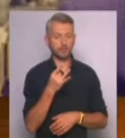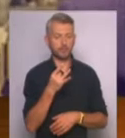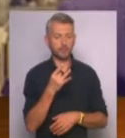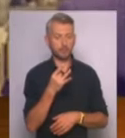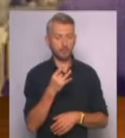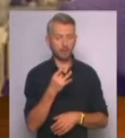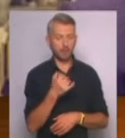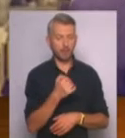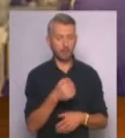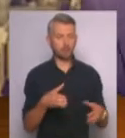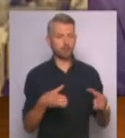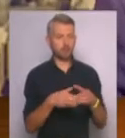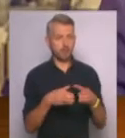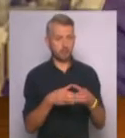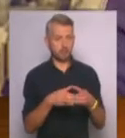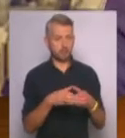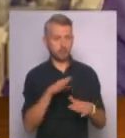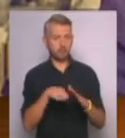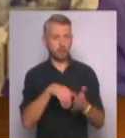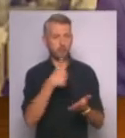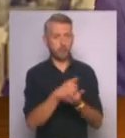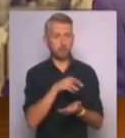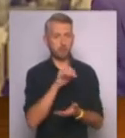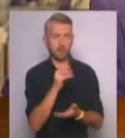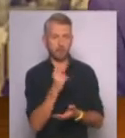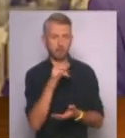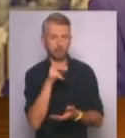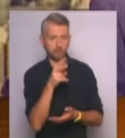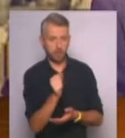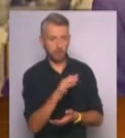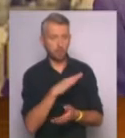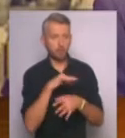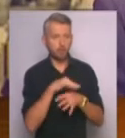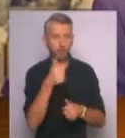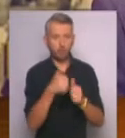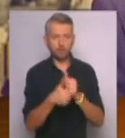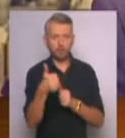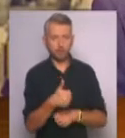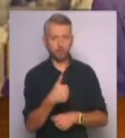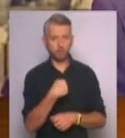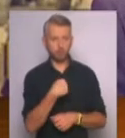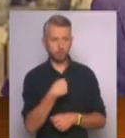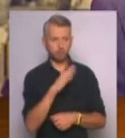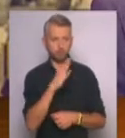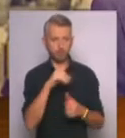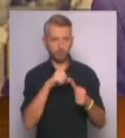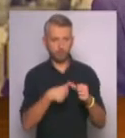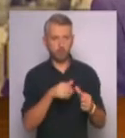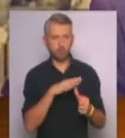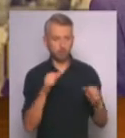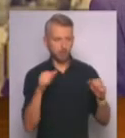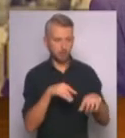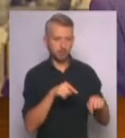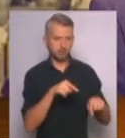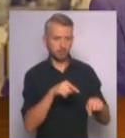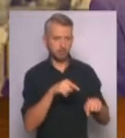той штаб діючий, який у нас під головуванням мера Кличка, проводилися кожного тижня. У нас по вівторкам були зібрання на гідроузлу.